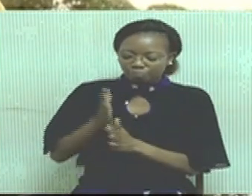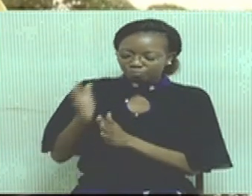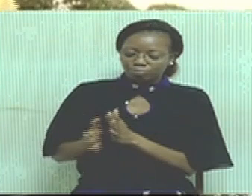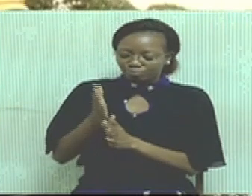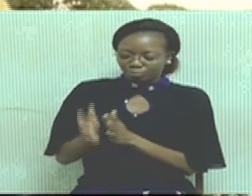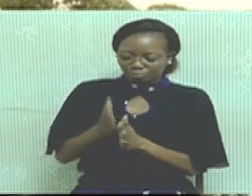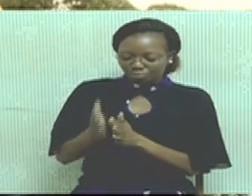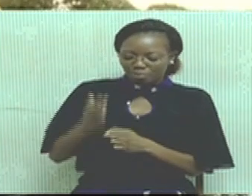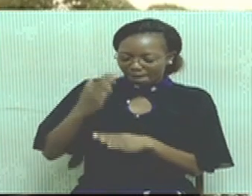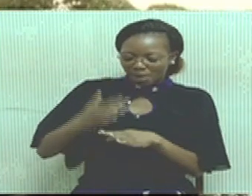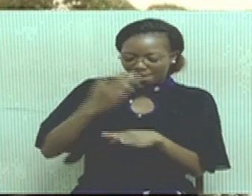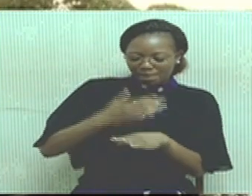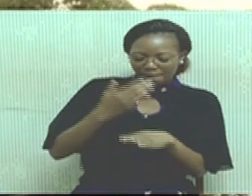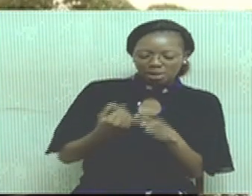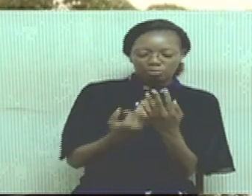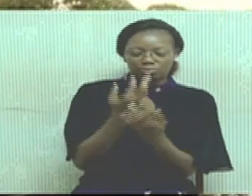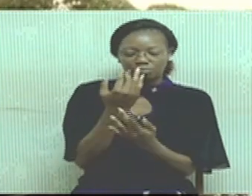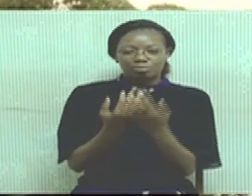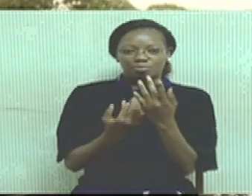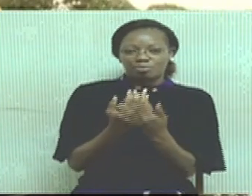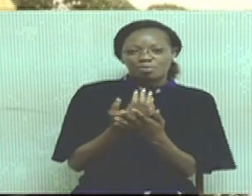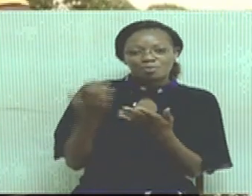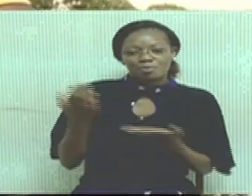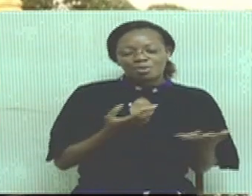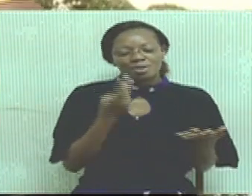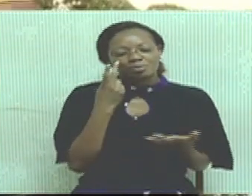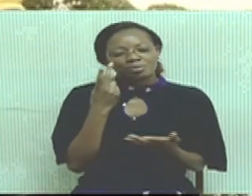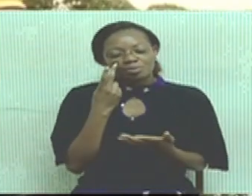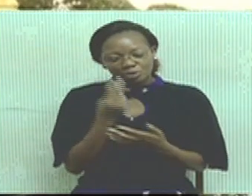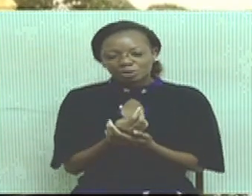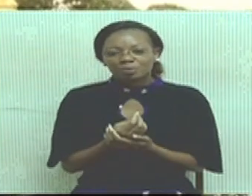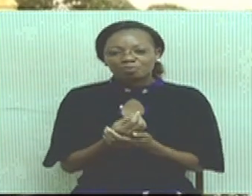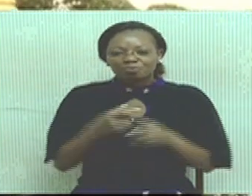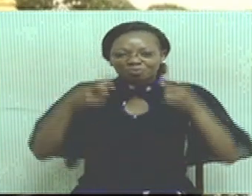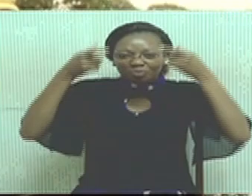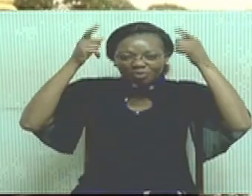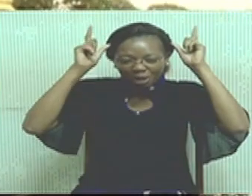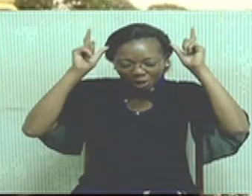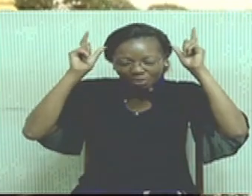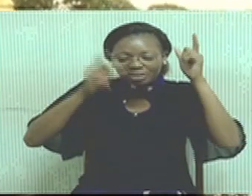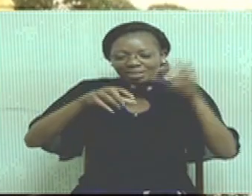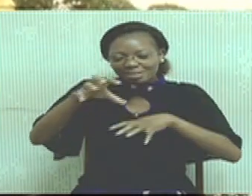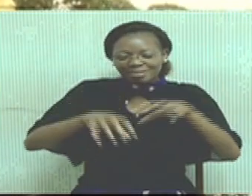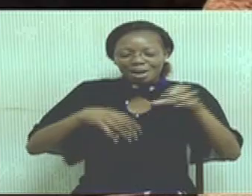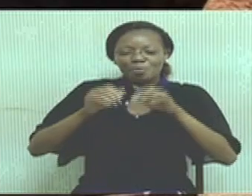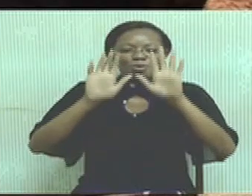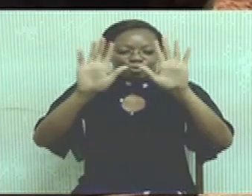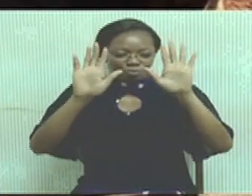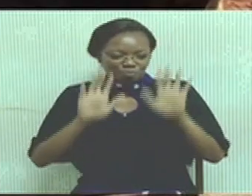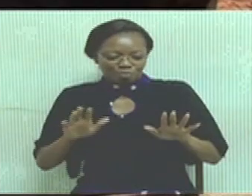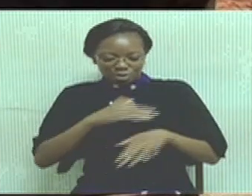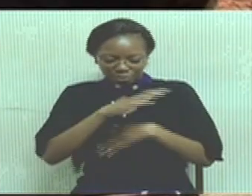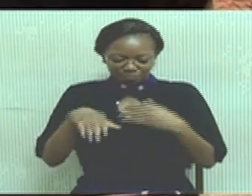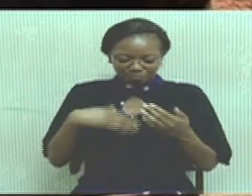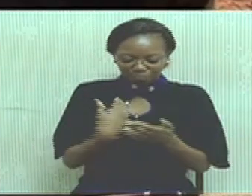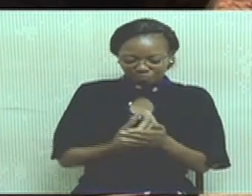kukatakata nyasi ili kurahisisha kazi ya ng'ombe kutafuna na kuhifadhi chakula wakati wa kiangazi. Karibu ujionee.